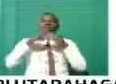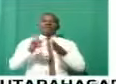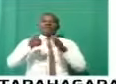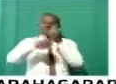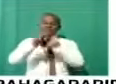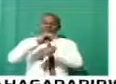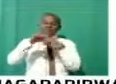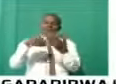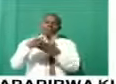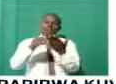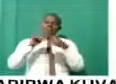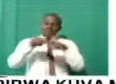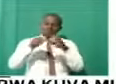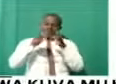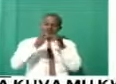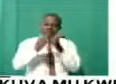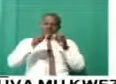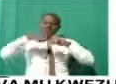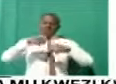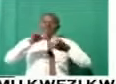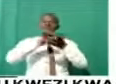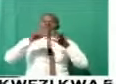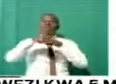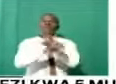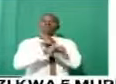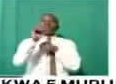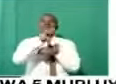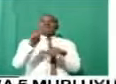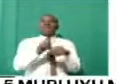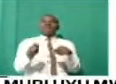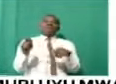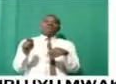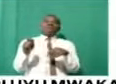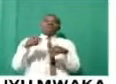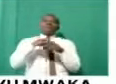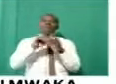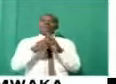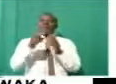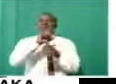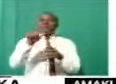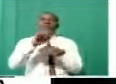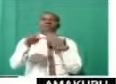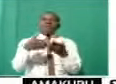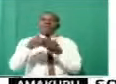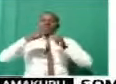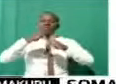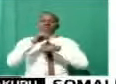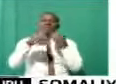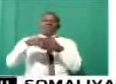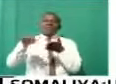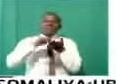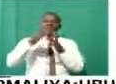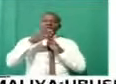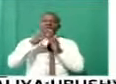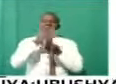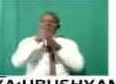bikorwa rero bikaba bishimangirwa n'amasezerano aherutse gusinywa mu gihugu cya Tanzania ku munsi muri iki mu ntangiriro z'iki cyumweru. Aya masezerano rero akaba yarasinywe hagati